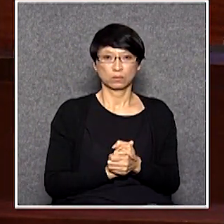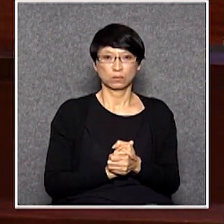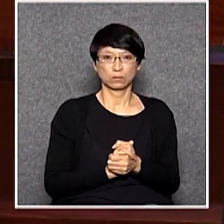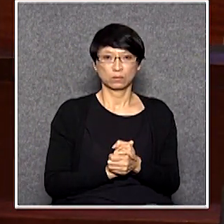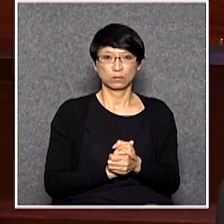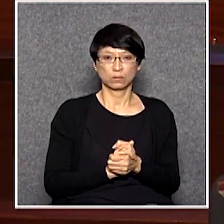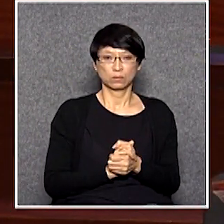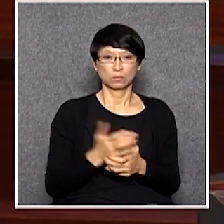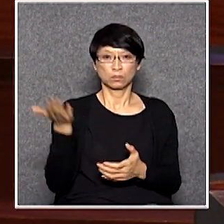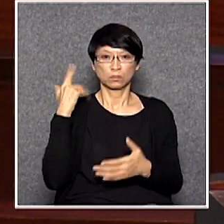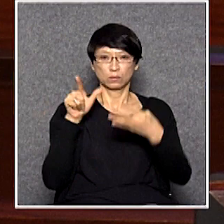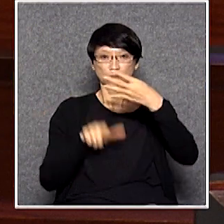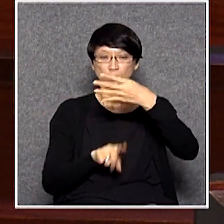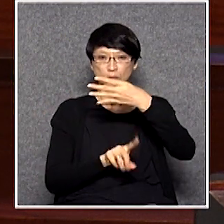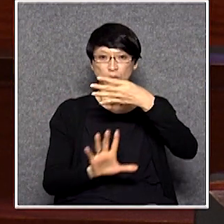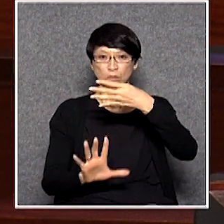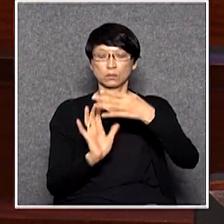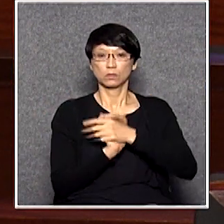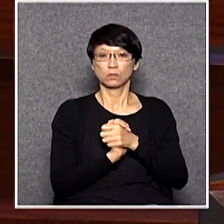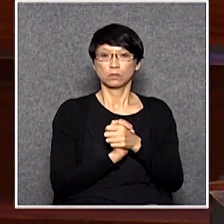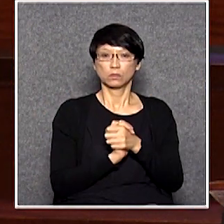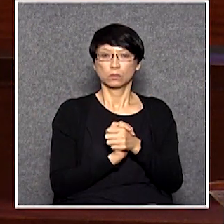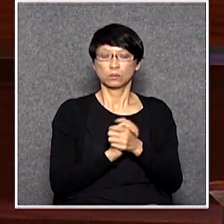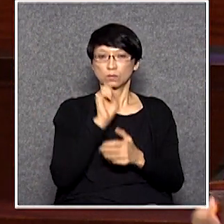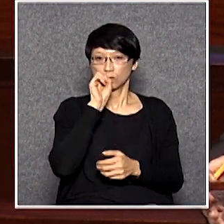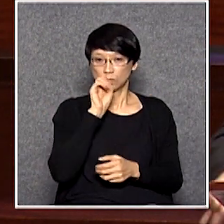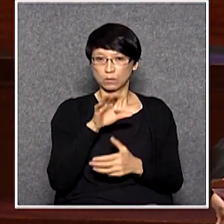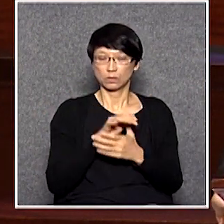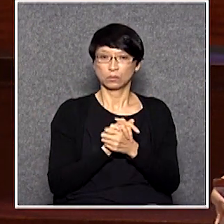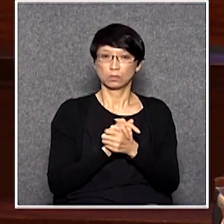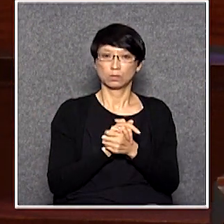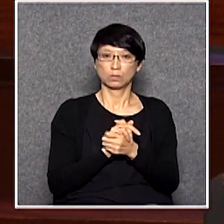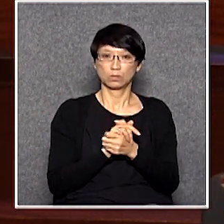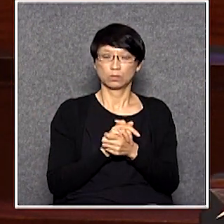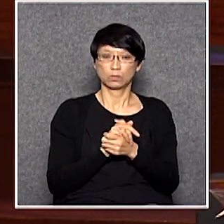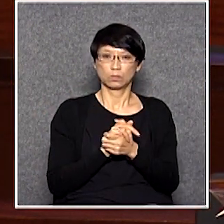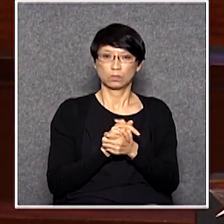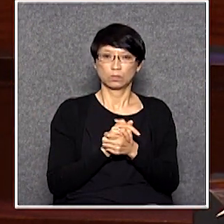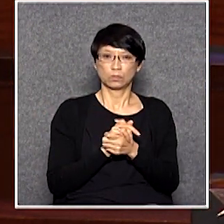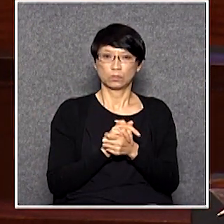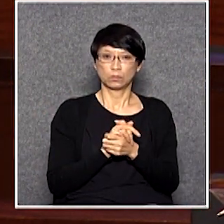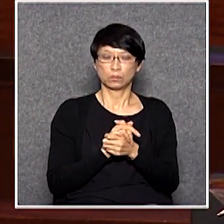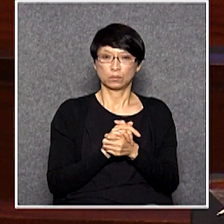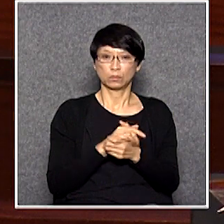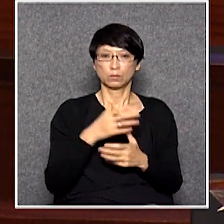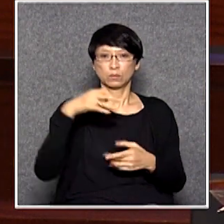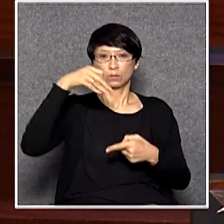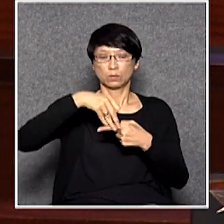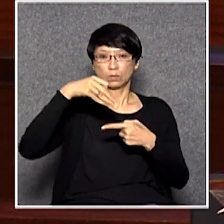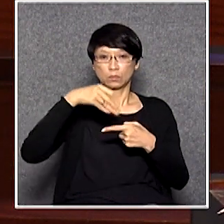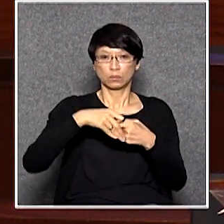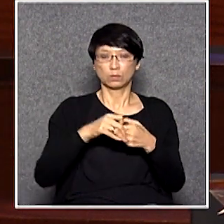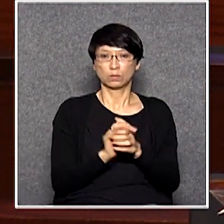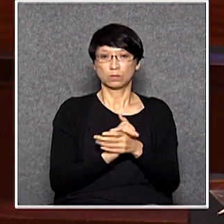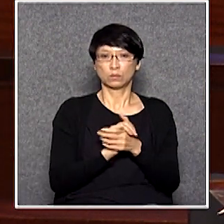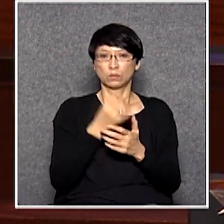即係舊年4月15日就已經爆發咗呢一個所謂廣深港高速鐵路香